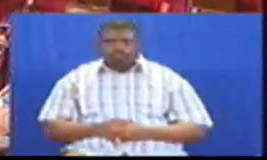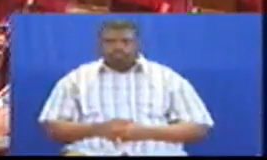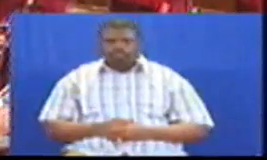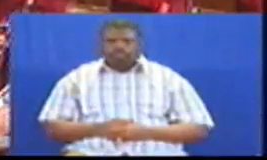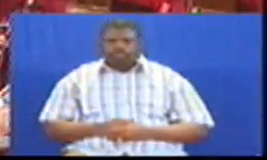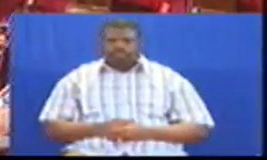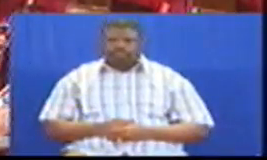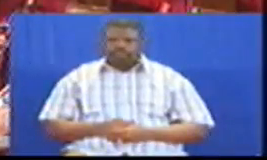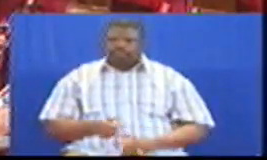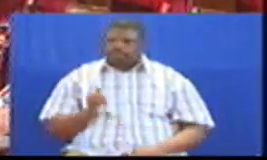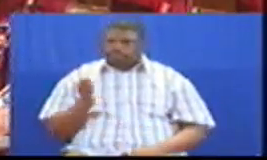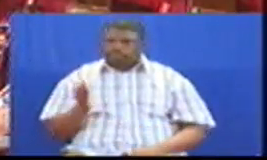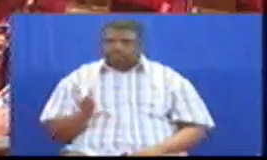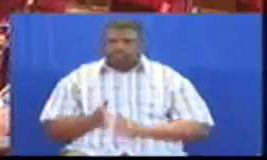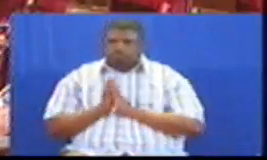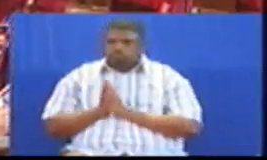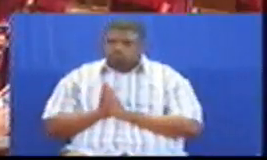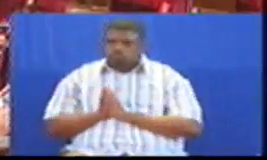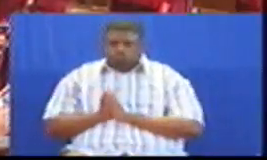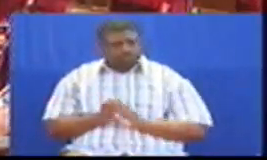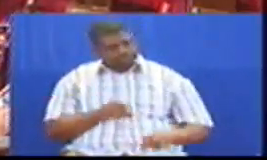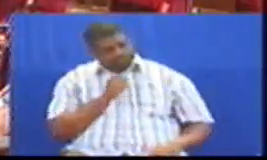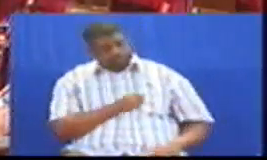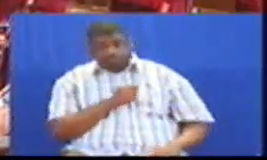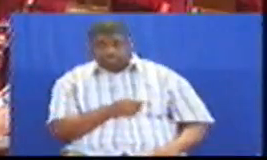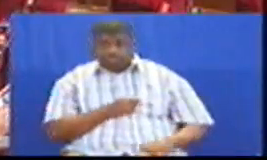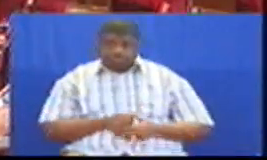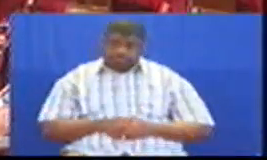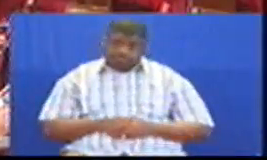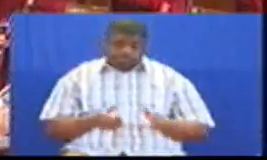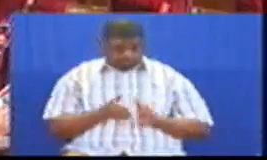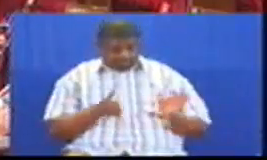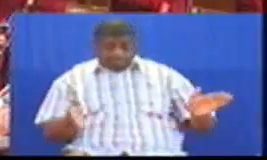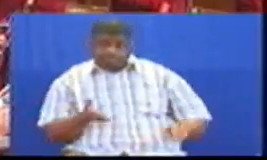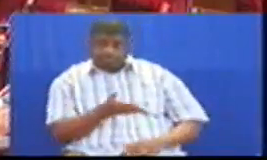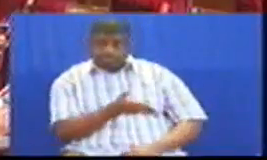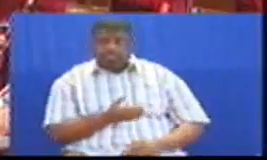Nakushukuru sana Mheshimiwa Spika kwa nafasi hii.